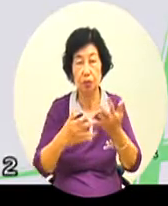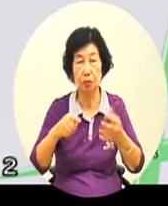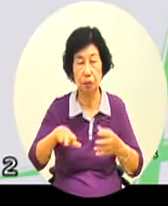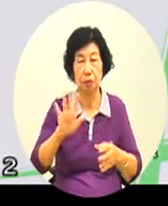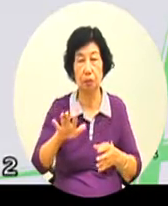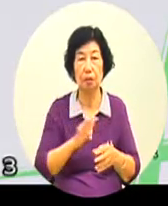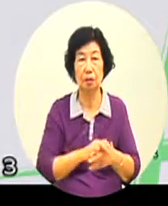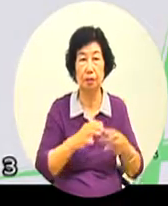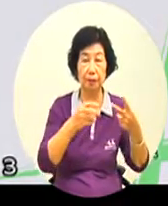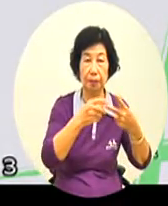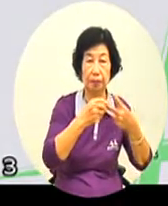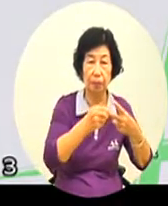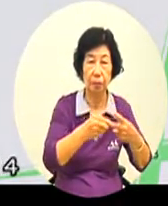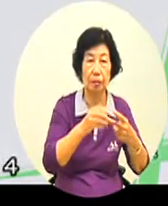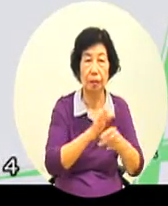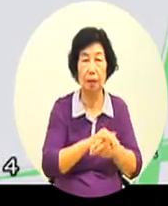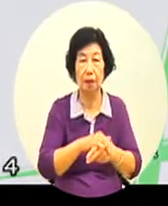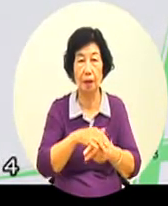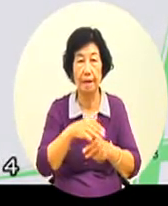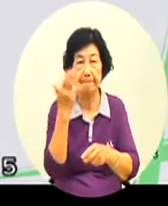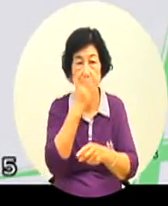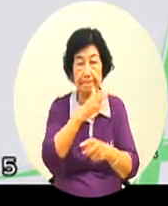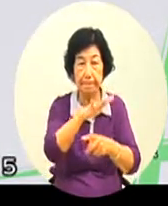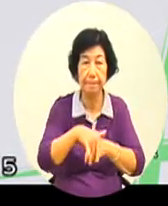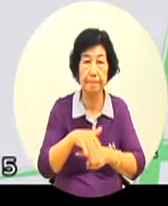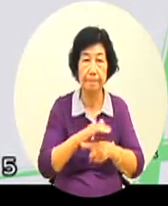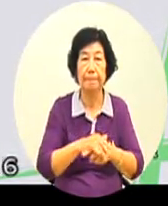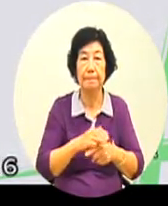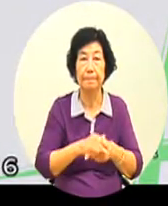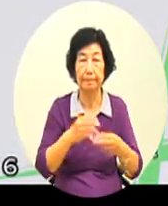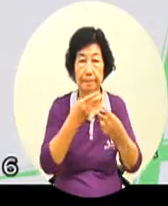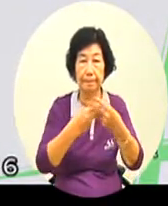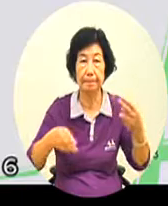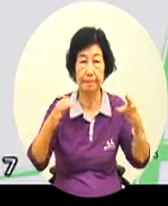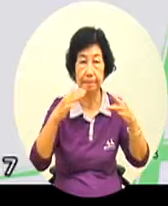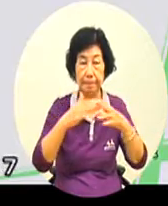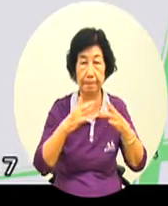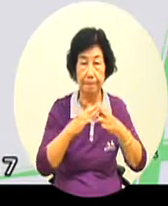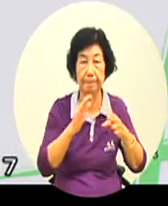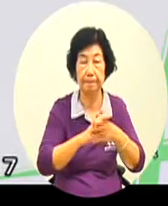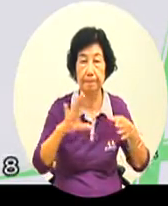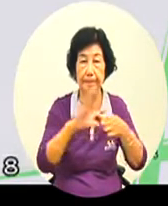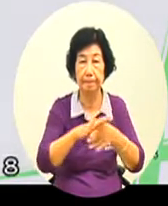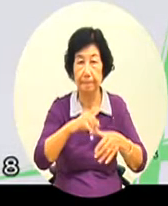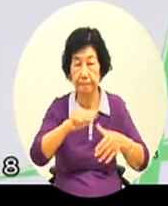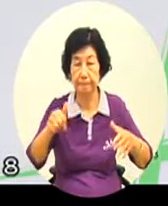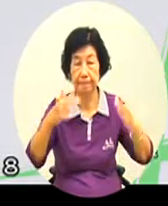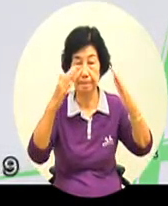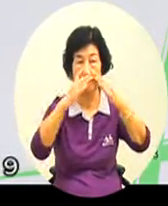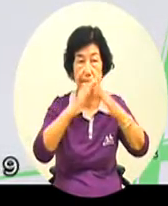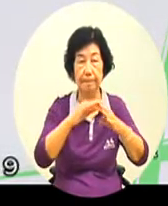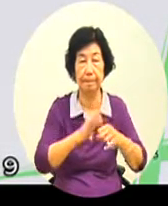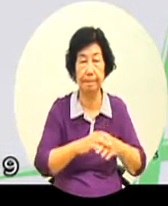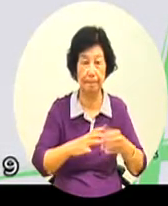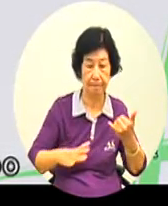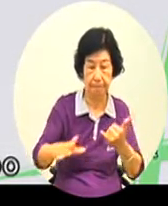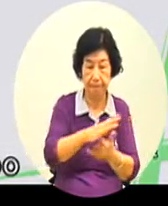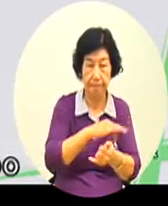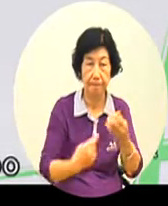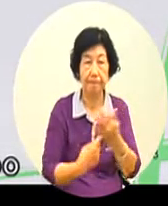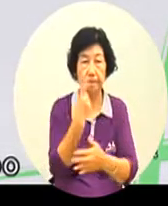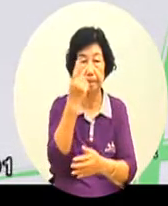在美浓客家文物馆哈。那美浓客家文物馆同样的哈，它是全台湾唯一收费的客家文物